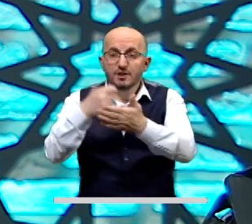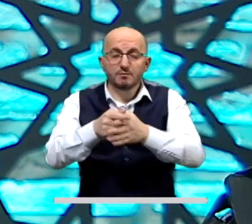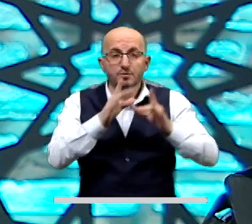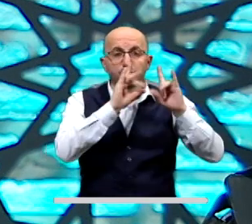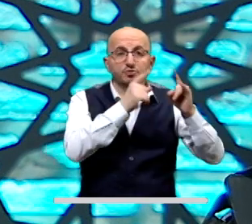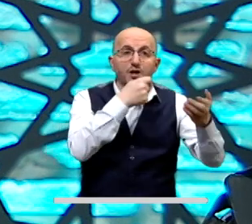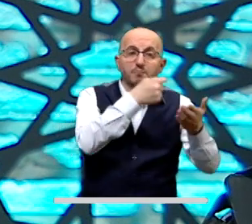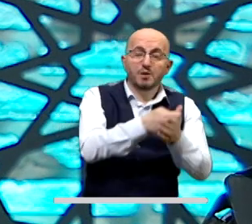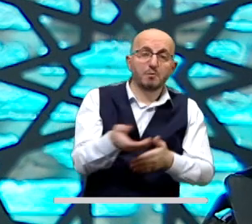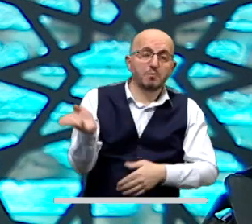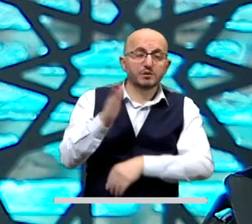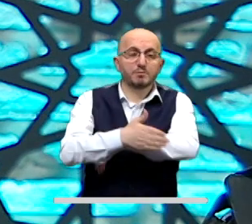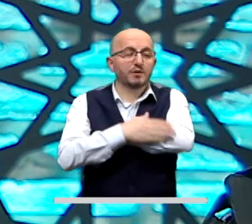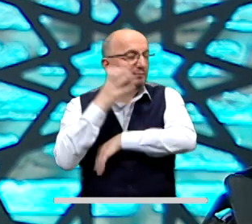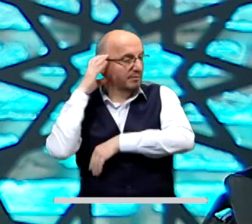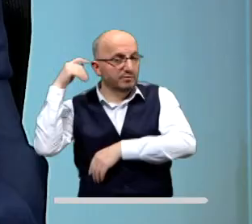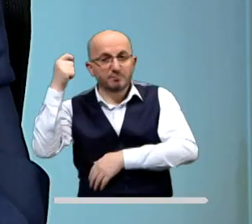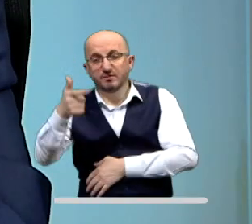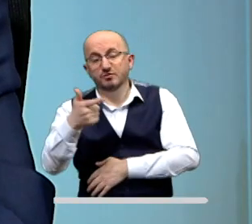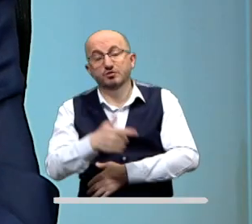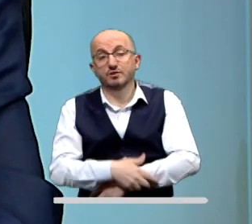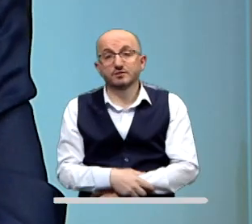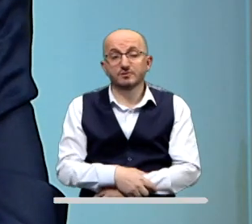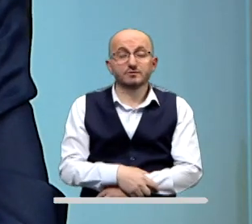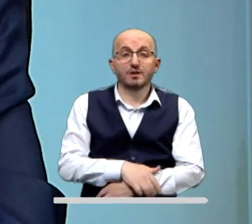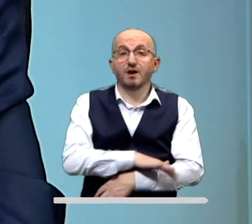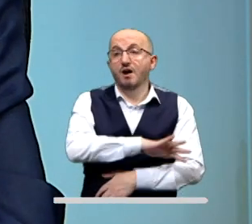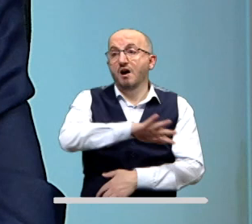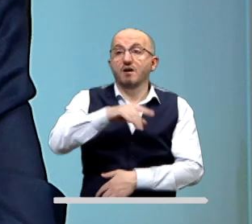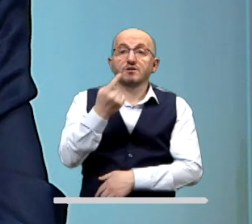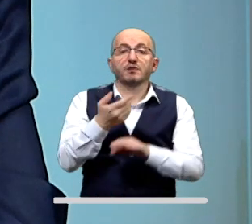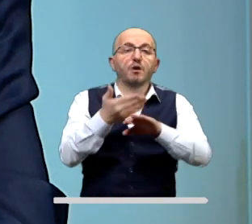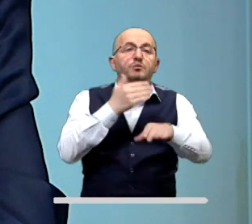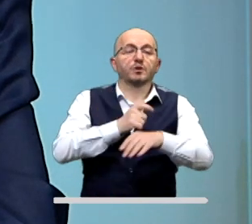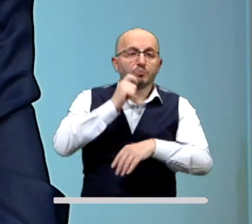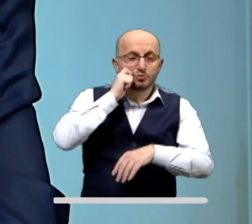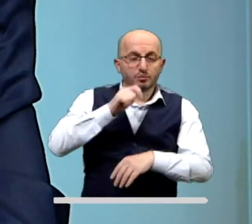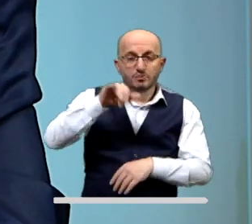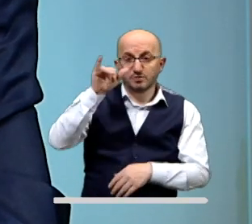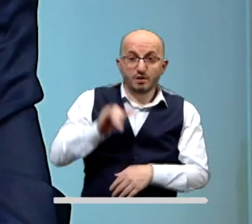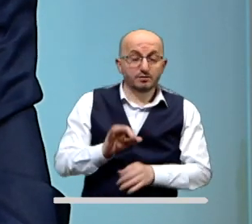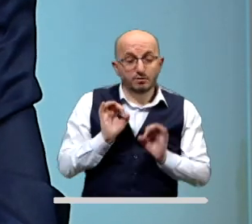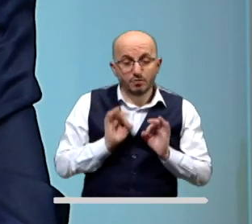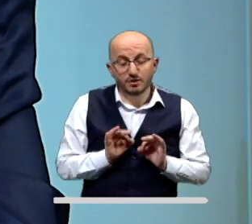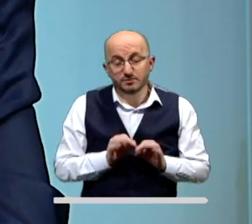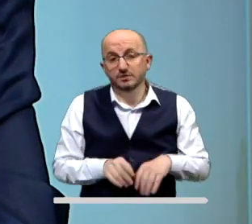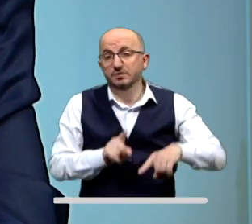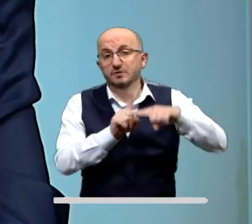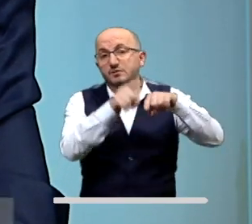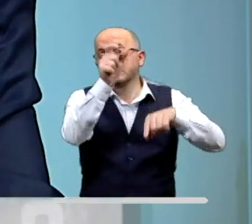camiye mi yoksa başka bir hayır kurumuna mı bağış yapacağız Vallahi her geçmeden önce Müslümanın Hakkı da önemlidir ama